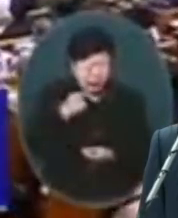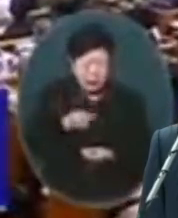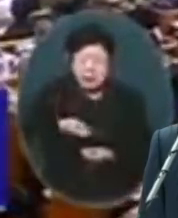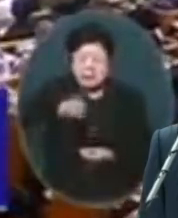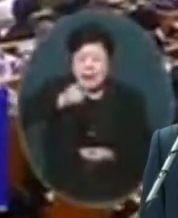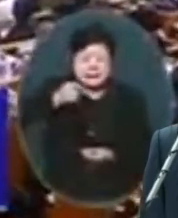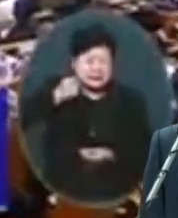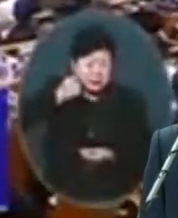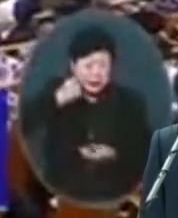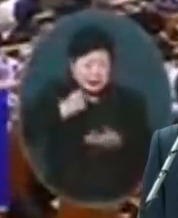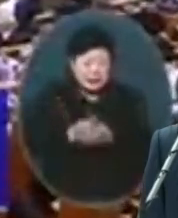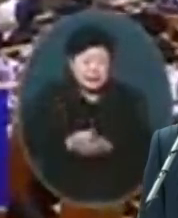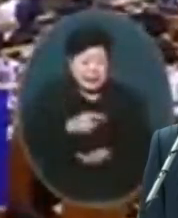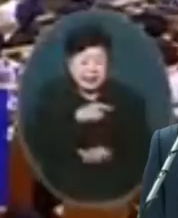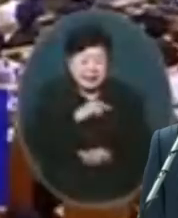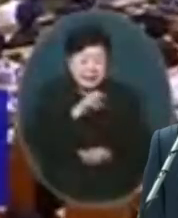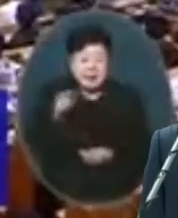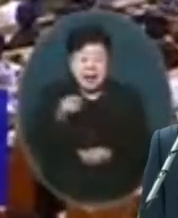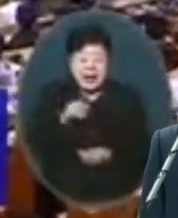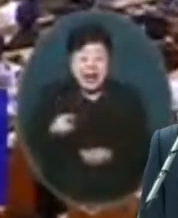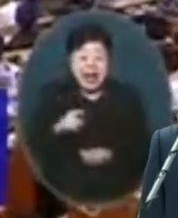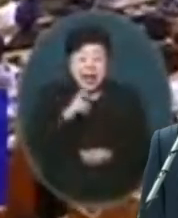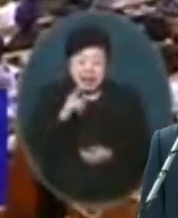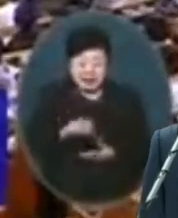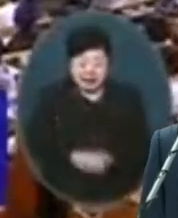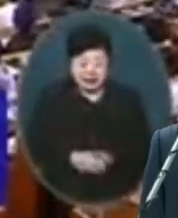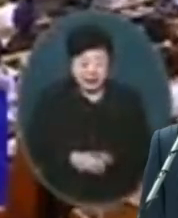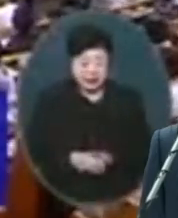마시지 못하겠으므로 이름을 마라라 하였더라.